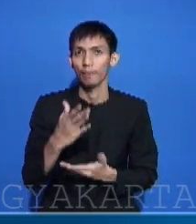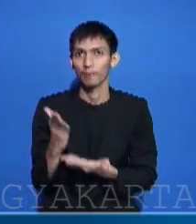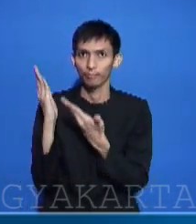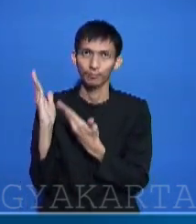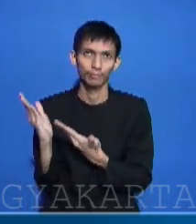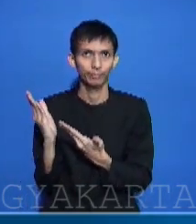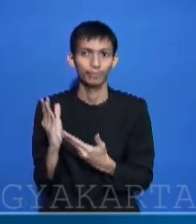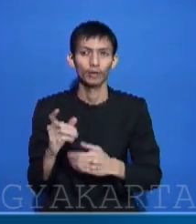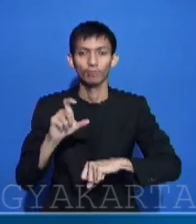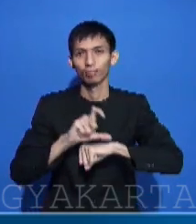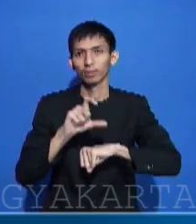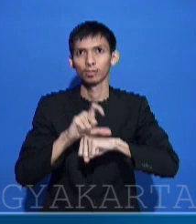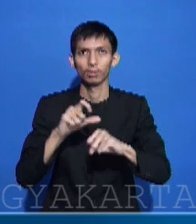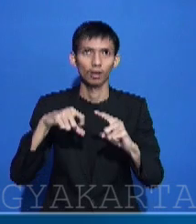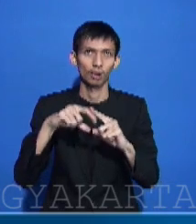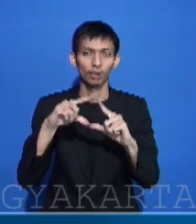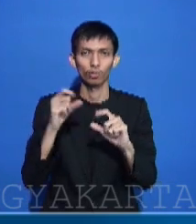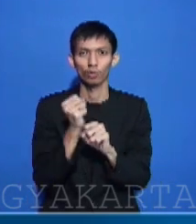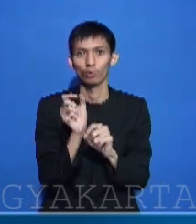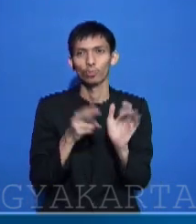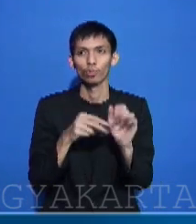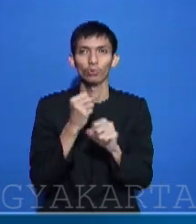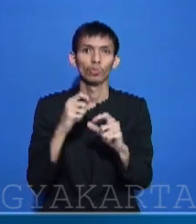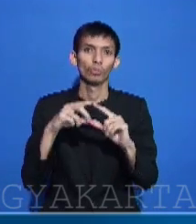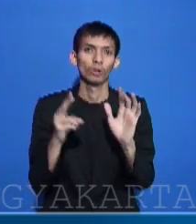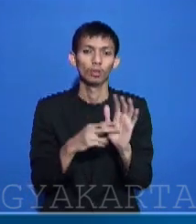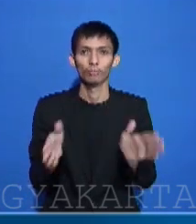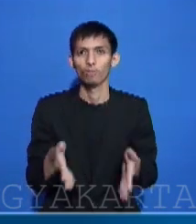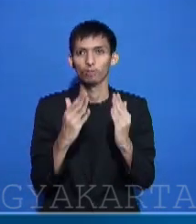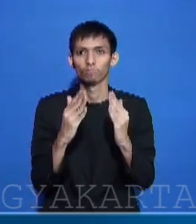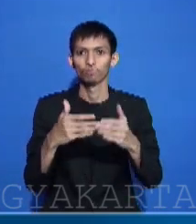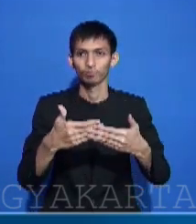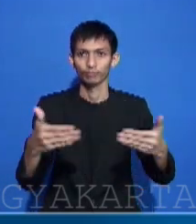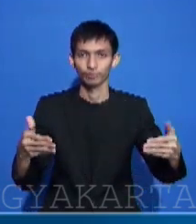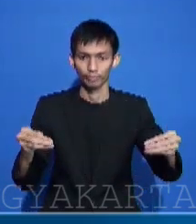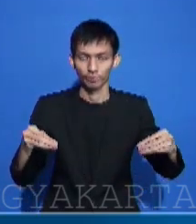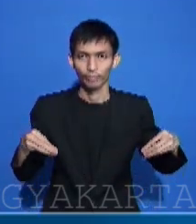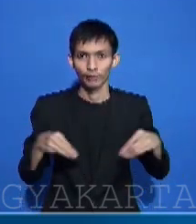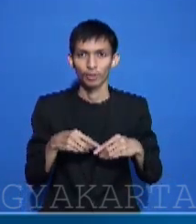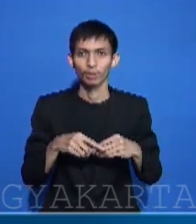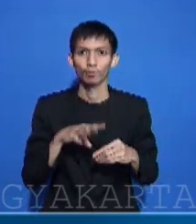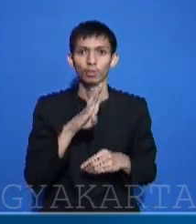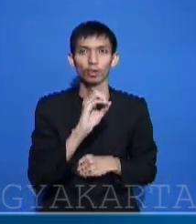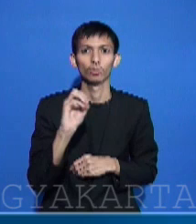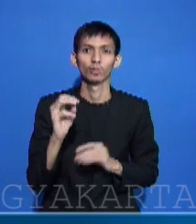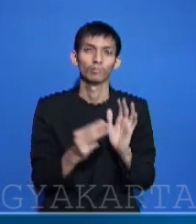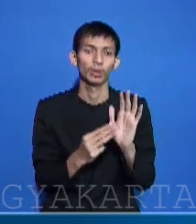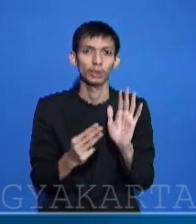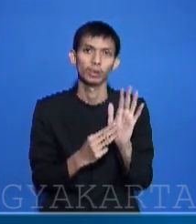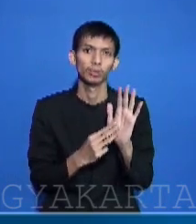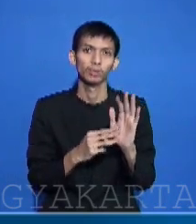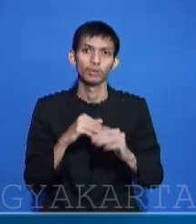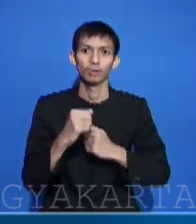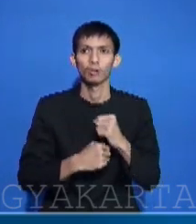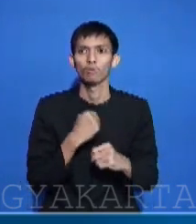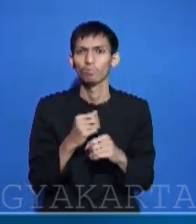kagungan dalam Sambisari berdiri kokoh Dilan seluas 400 meter persegi dibangun tahun 1770 silam